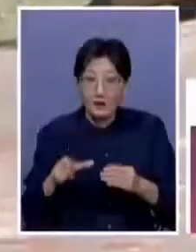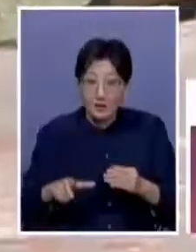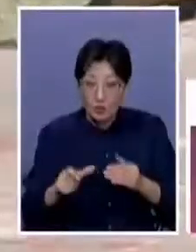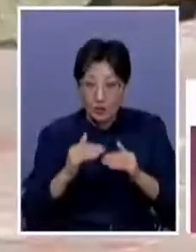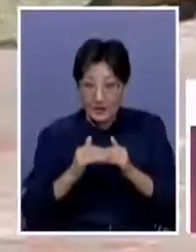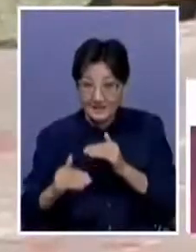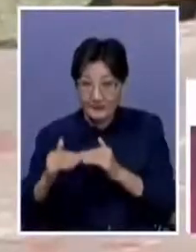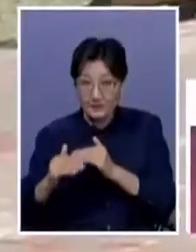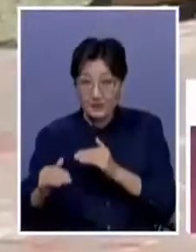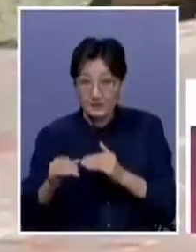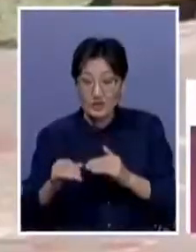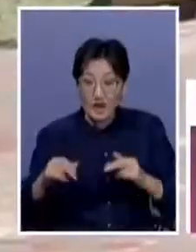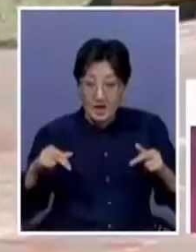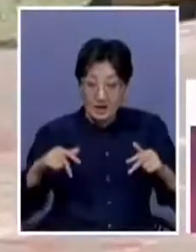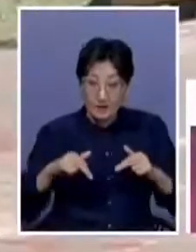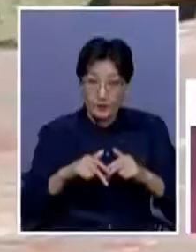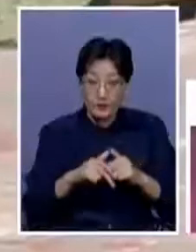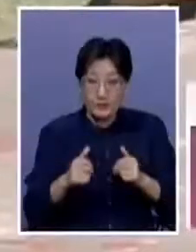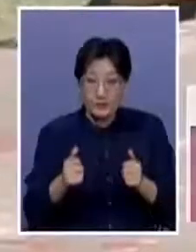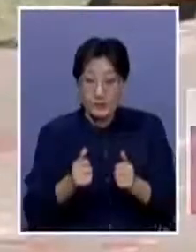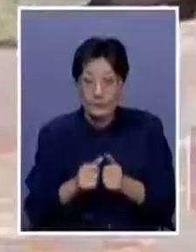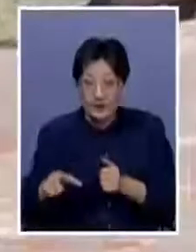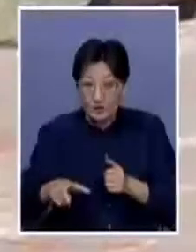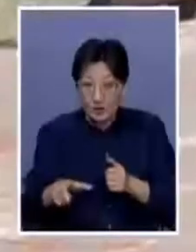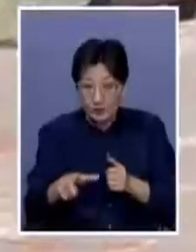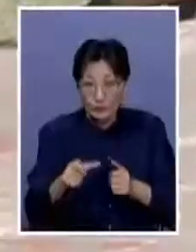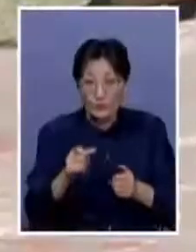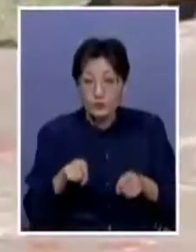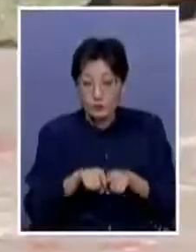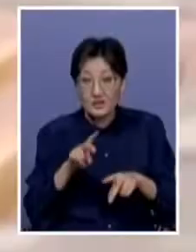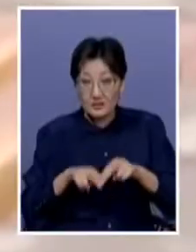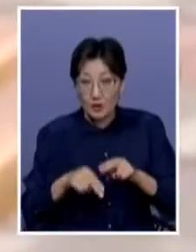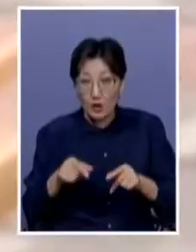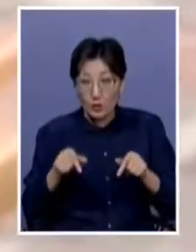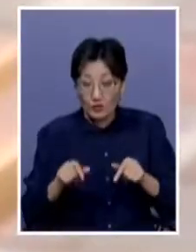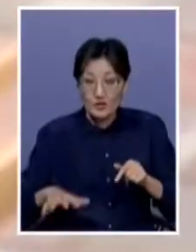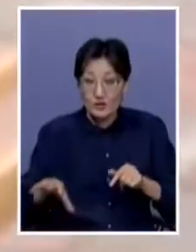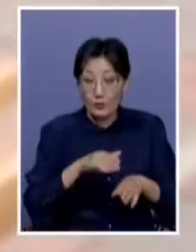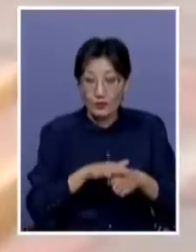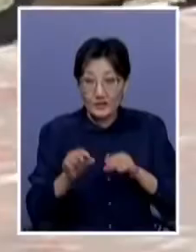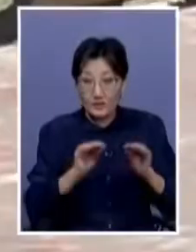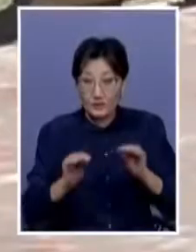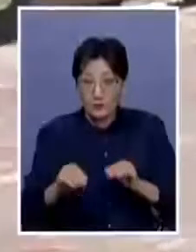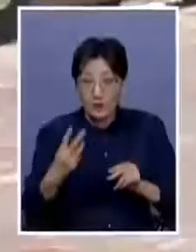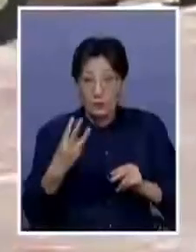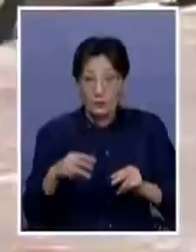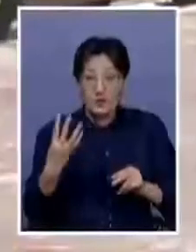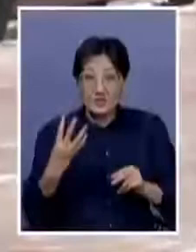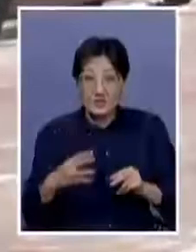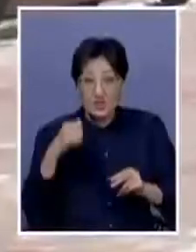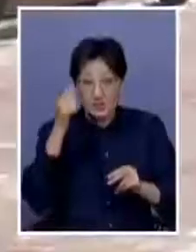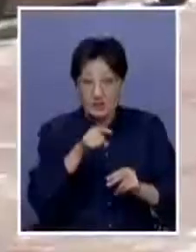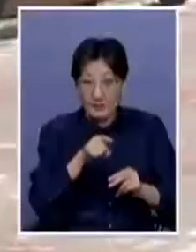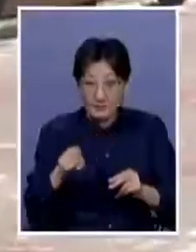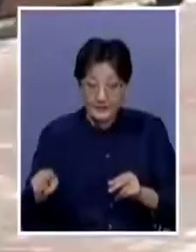салынып, жаяу жүргіншілер жайында тротуары түсіп, осы жер енді абаттандырылып жатыр. 30-40 жылдан бері жасалмаған заттар